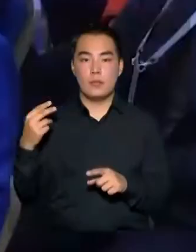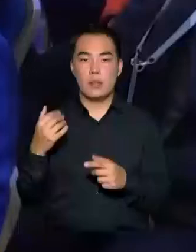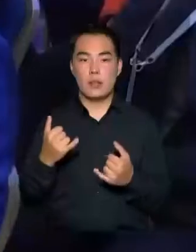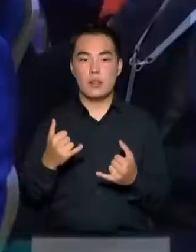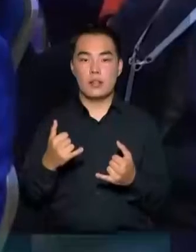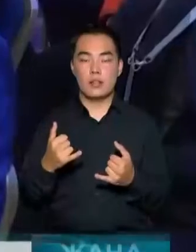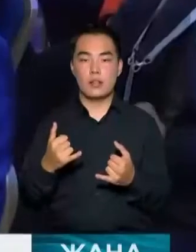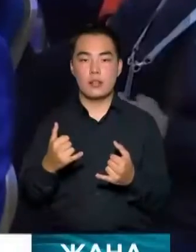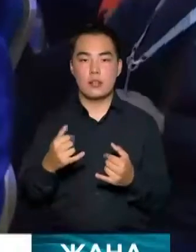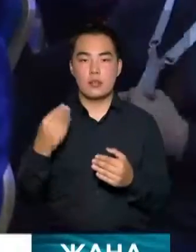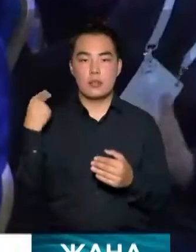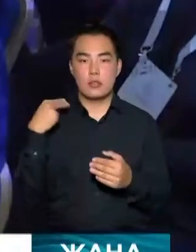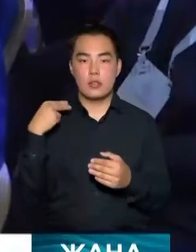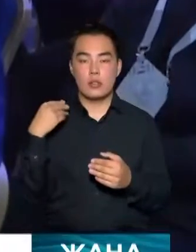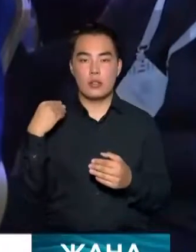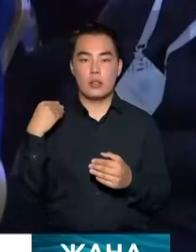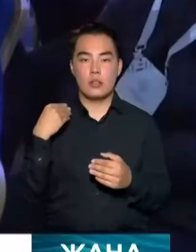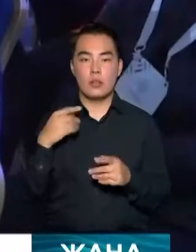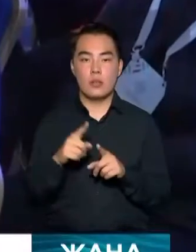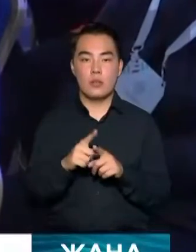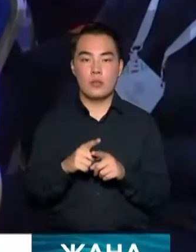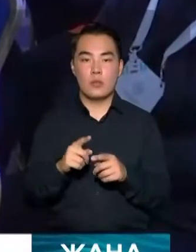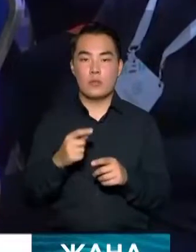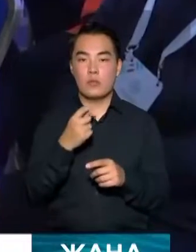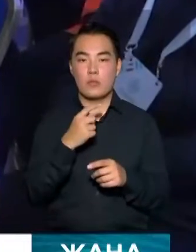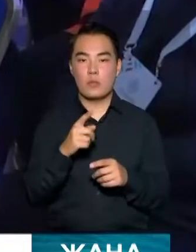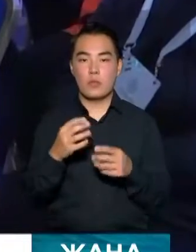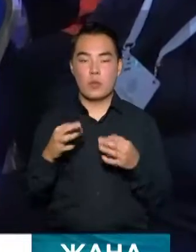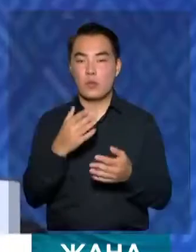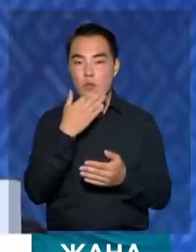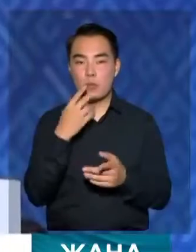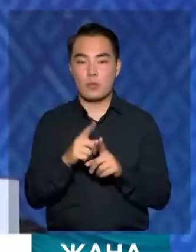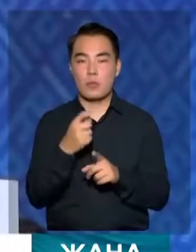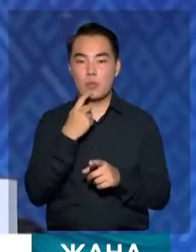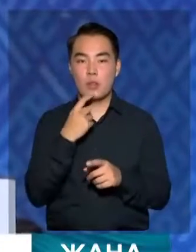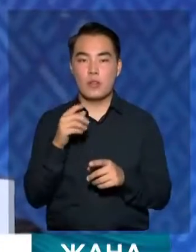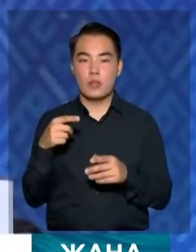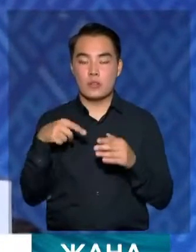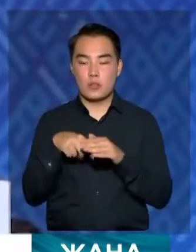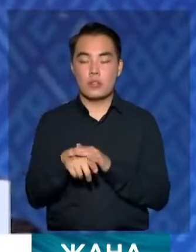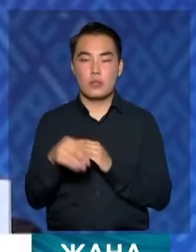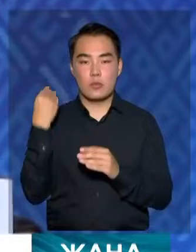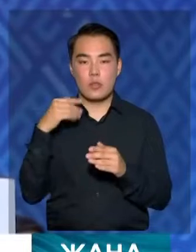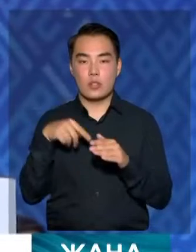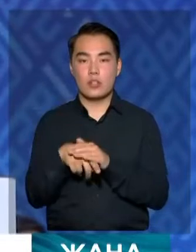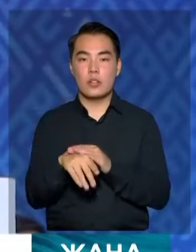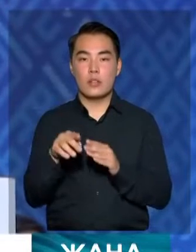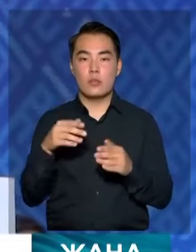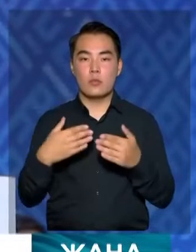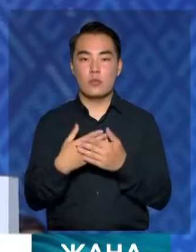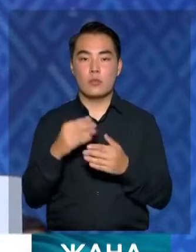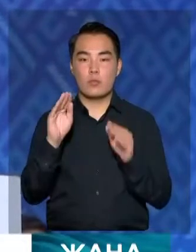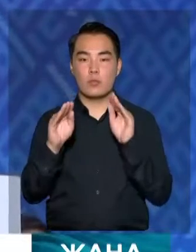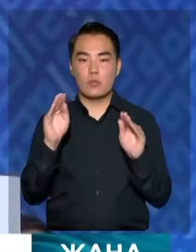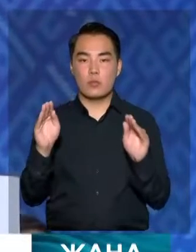Халықаралық конференцияның Түркістанда өткізілуі тегін емес, өйткені өңірде құпиясы толық ашылмаған тарихи ескерткіштер көп. Ғалымдар бүгінгі жиын ескерткіштерді